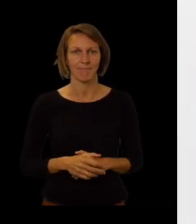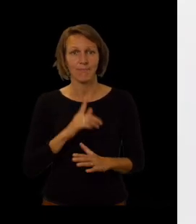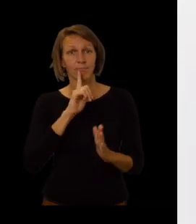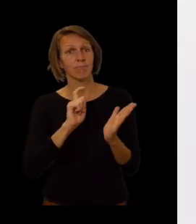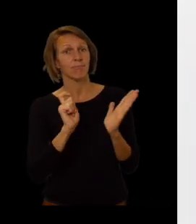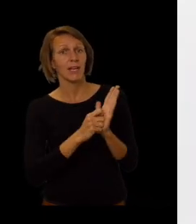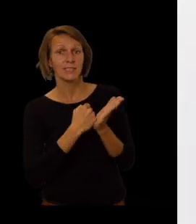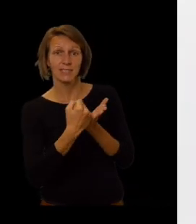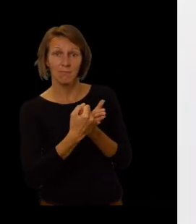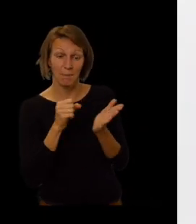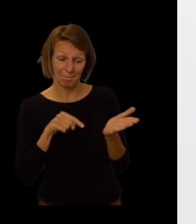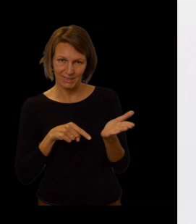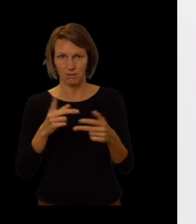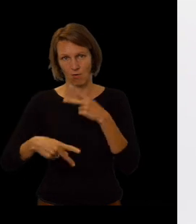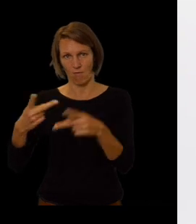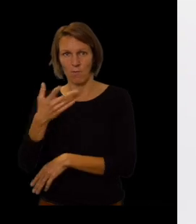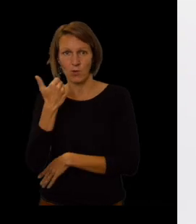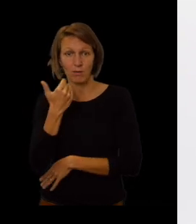il faut poster l'enveloppe le jour du test.